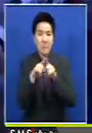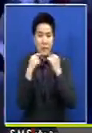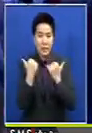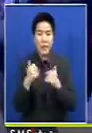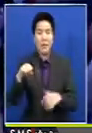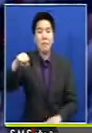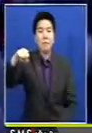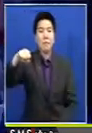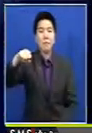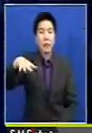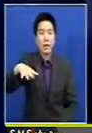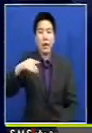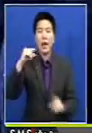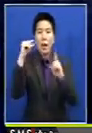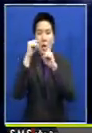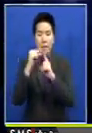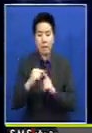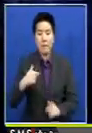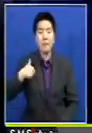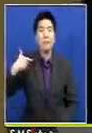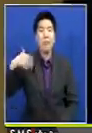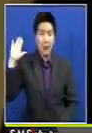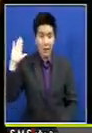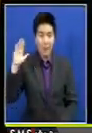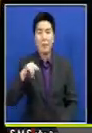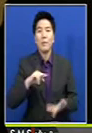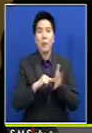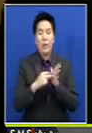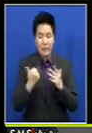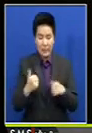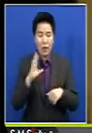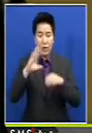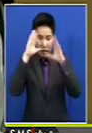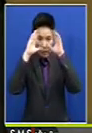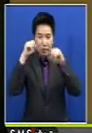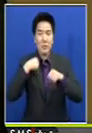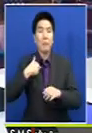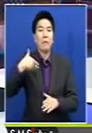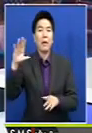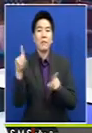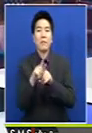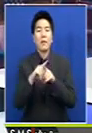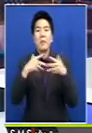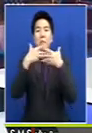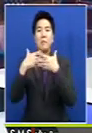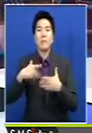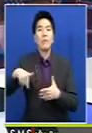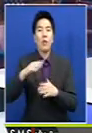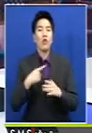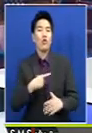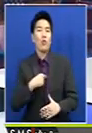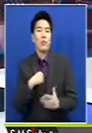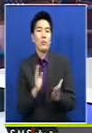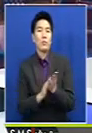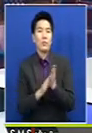ปล่อยไมค์ลงกับพื้นพร้อมกับพูด2คำว่าแมมบ้าเอาท์นี่ก็เลยเป็นการอำลาวงการที่ถูกอกถูกใจชาวอเมริกาเป็นอย่างมากค่ะ